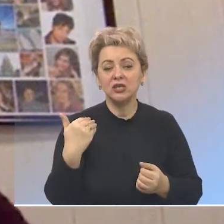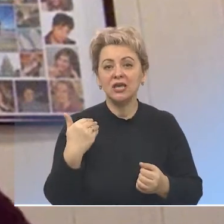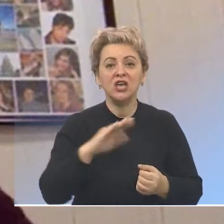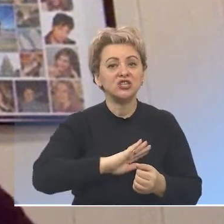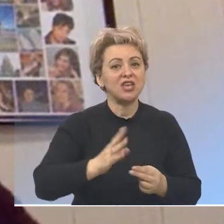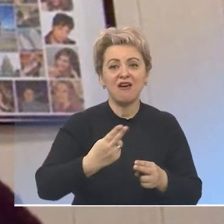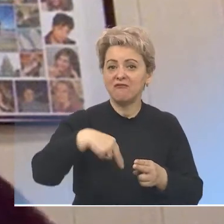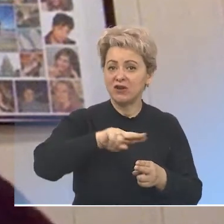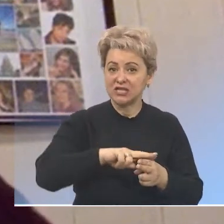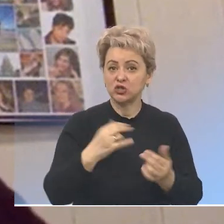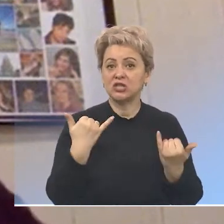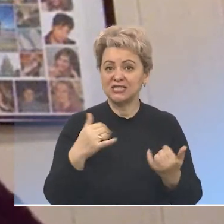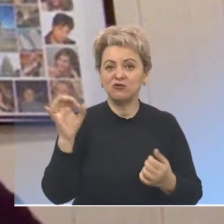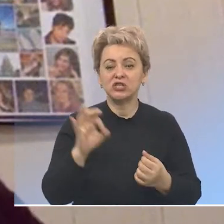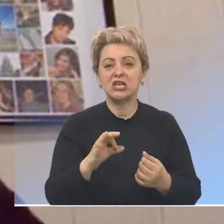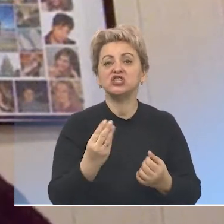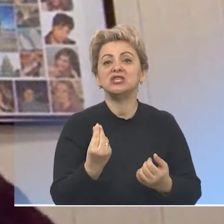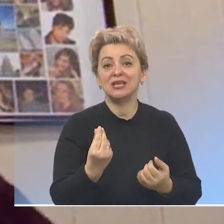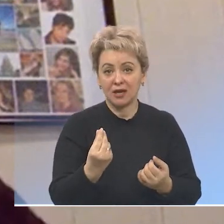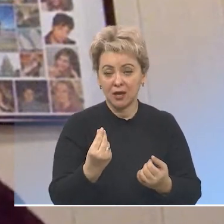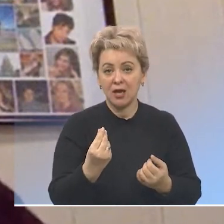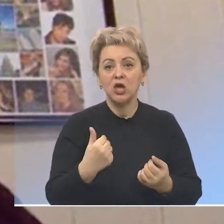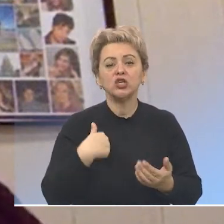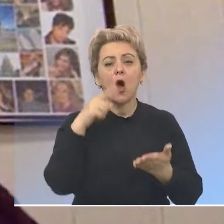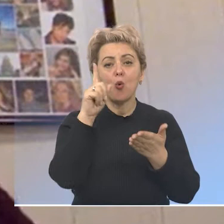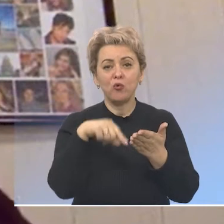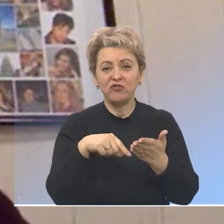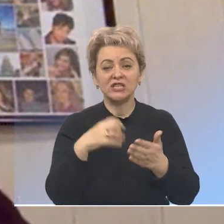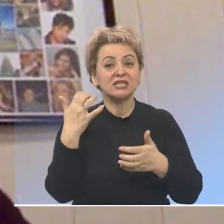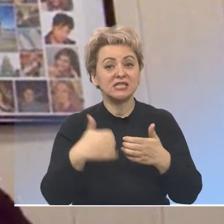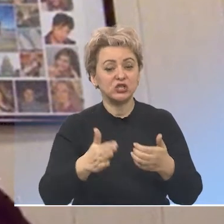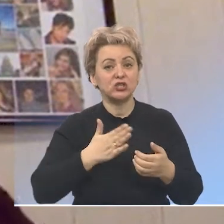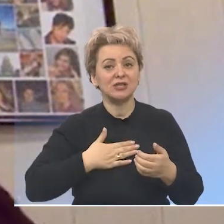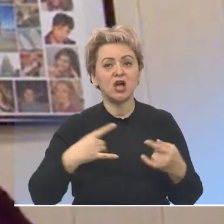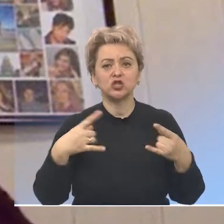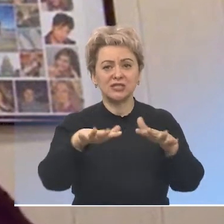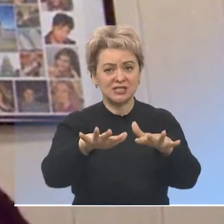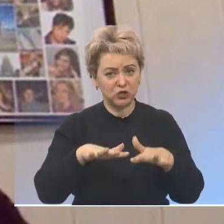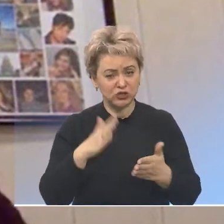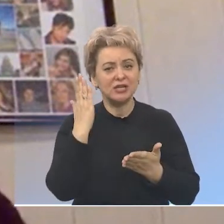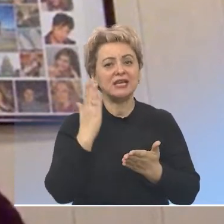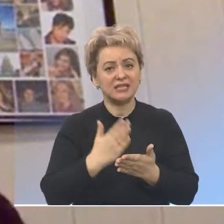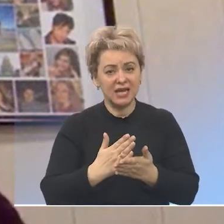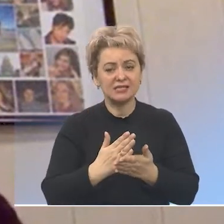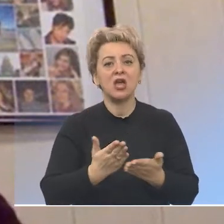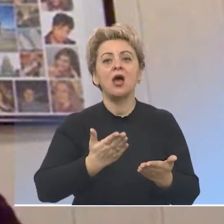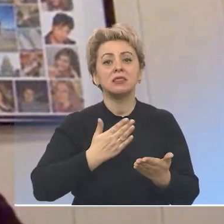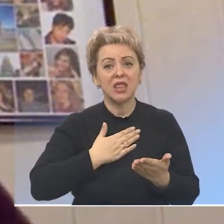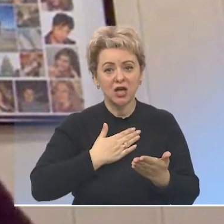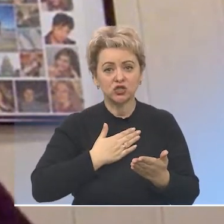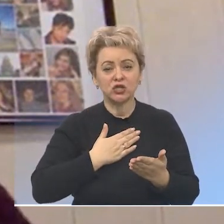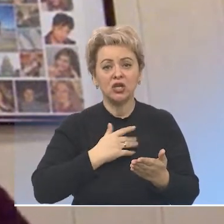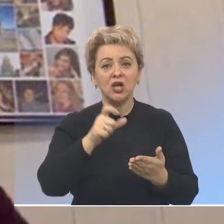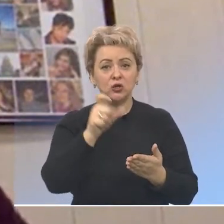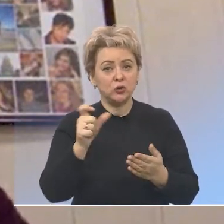авиакомпания не возвращает на сегодняшний момент живыми деньгами. Я уверена, среди наших зрителей есть